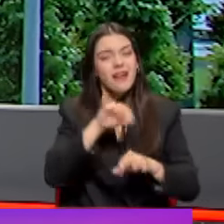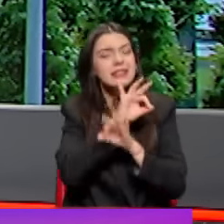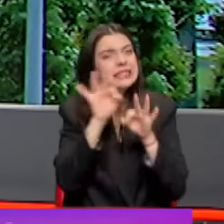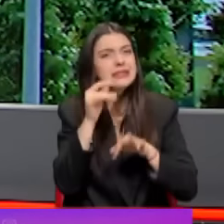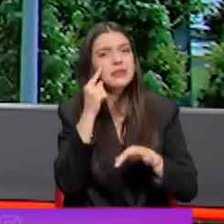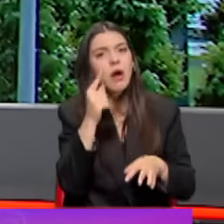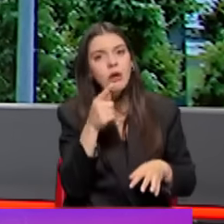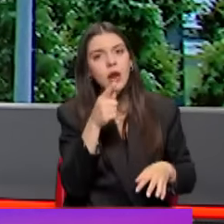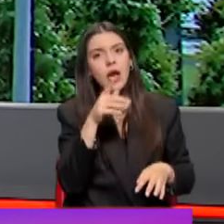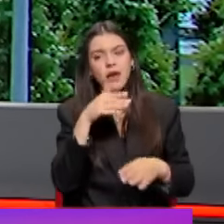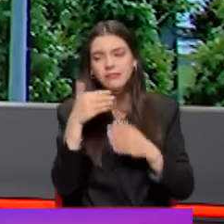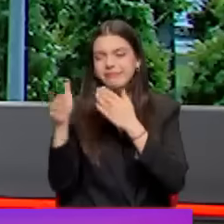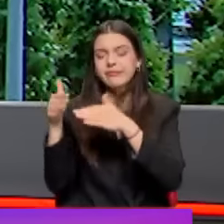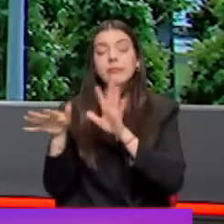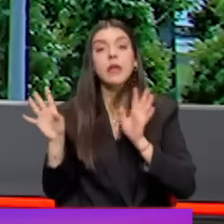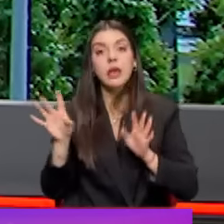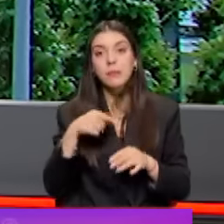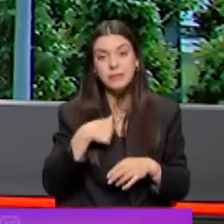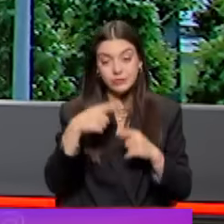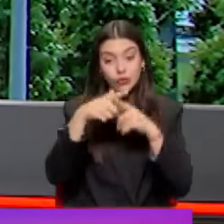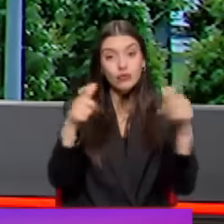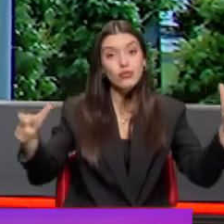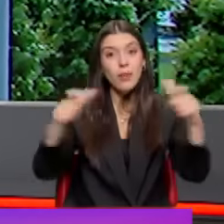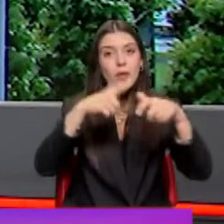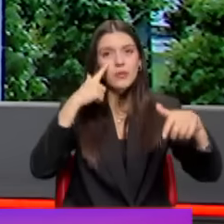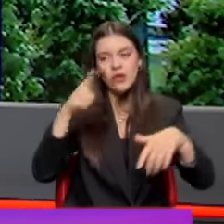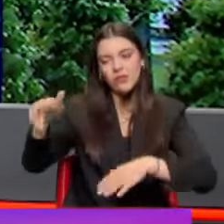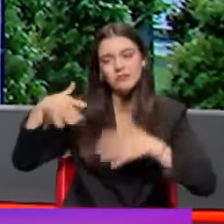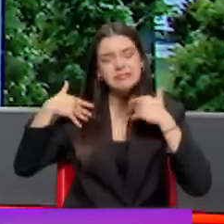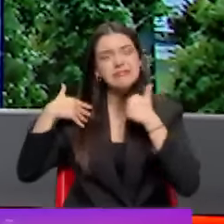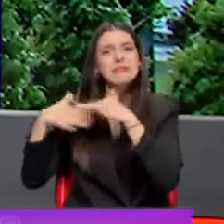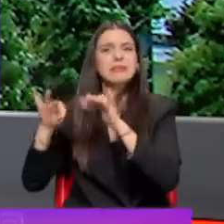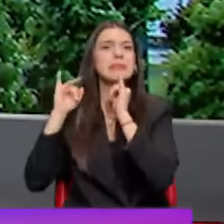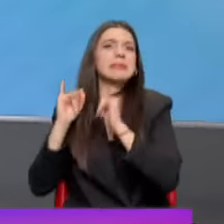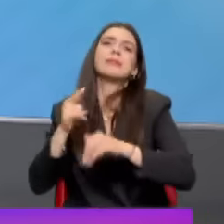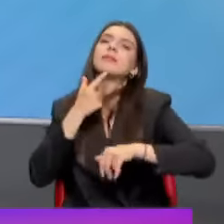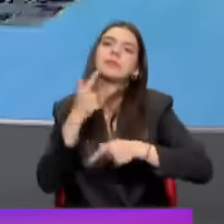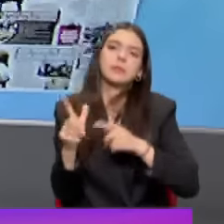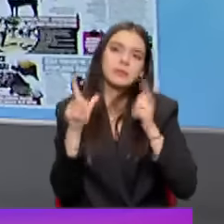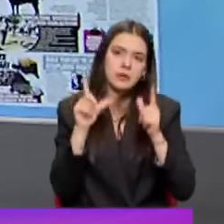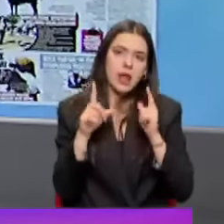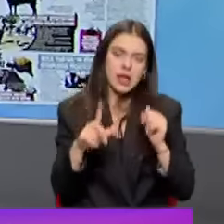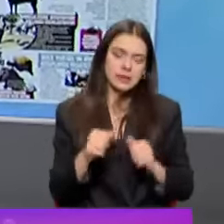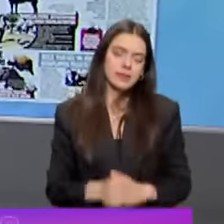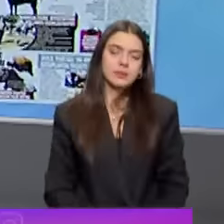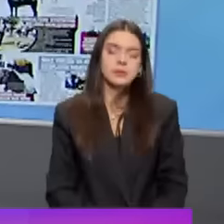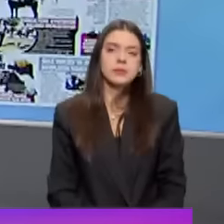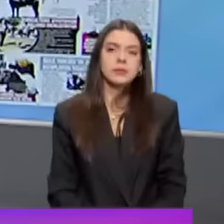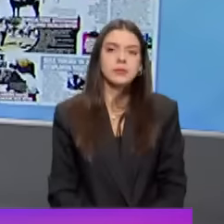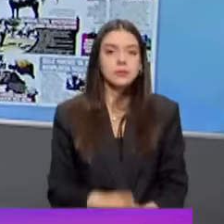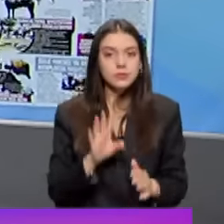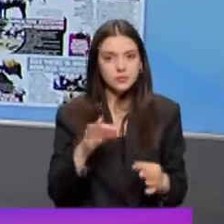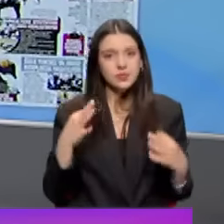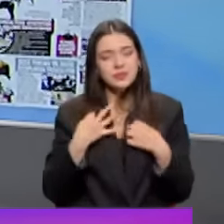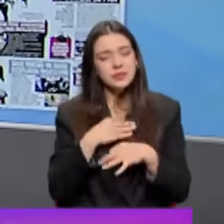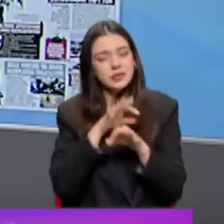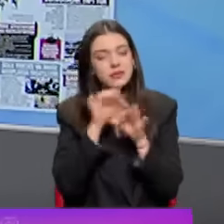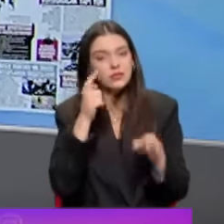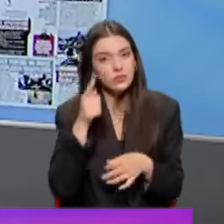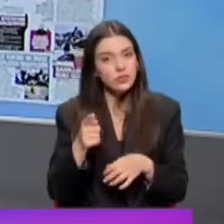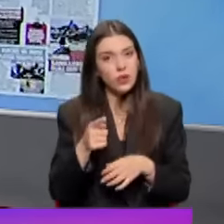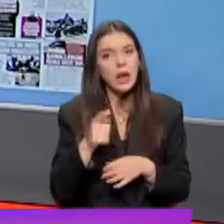dışlaması yetmez bizim toplum olarak ahlaksızlığı dışlamaya E artık Şiar edinmiş olmamız lazım ahlaksızlık Maalesef